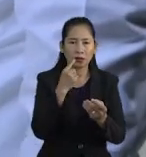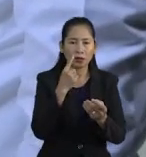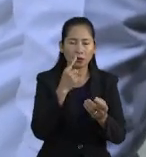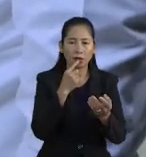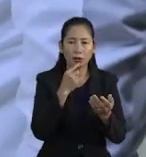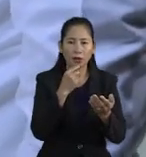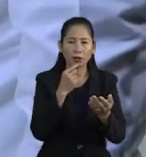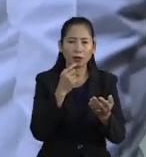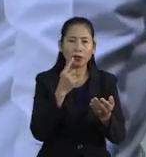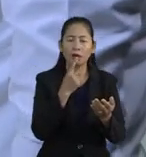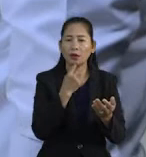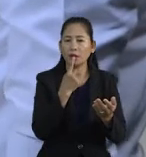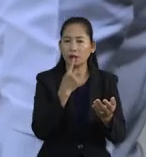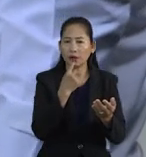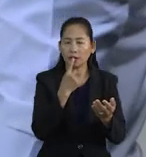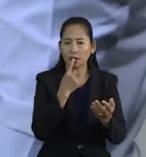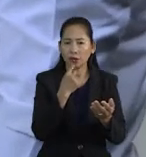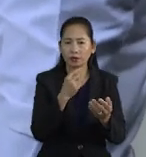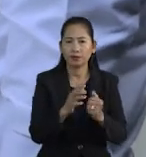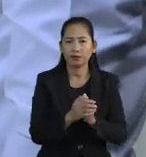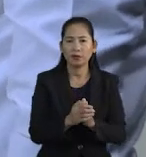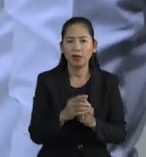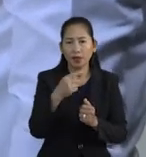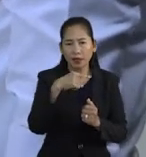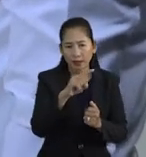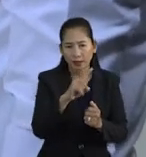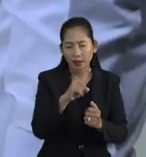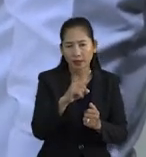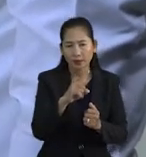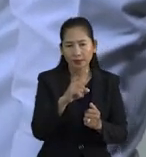đòi tang đòi phát po cỏ hò sa ta